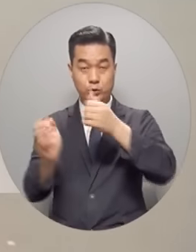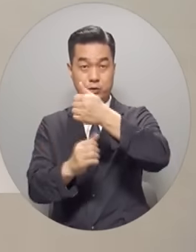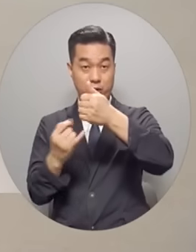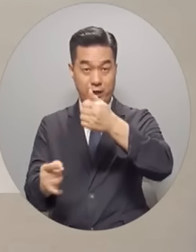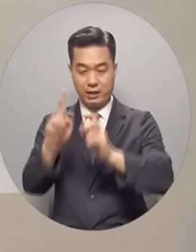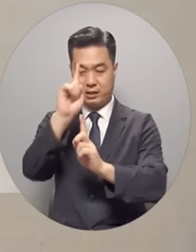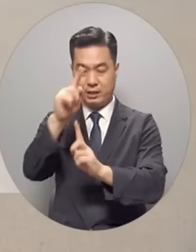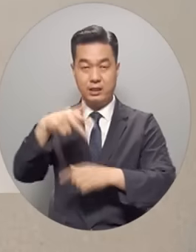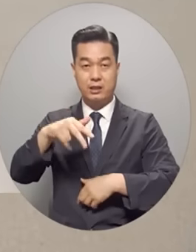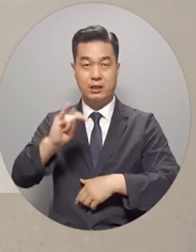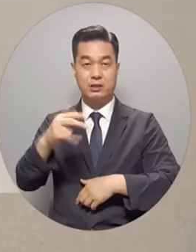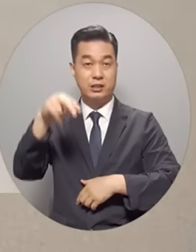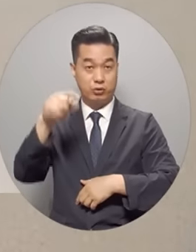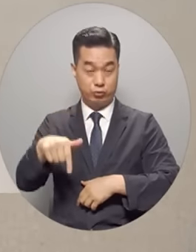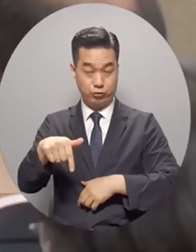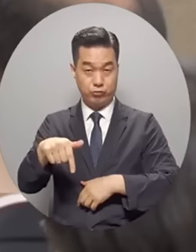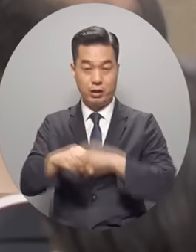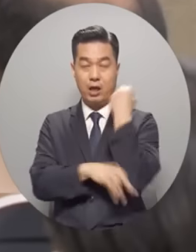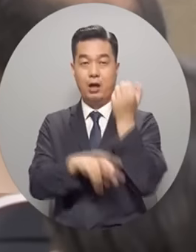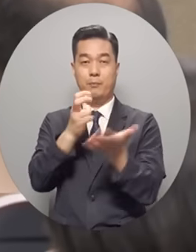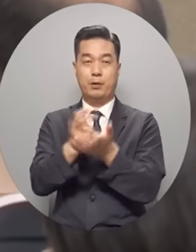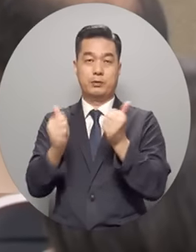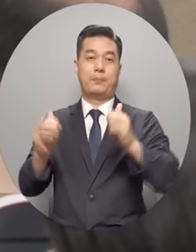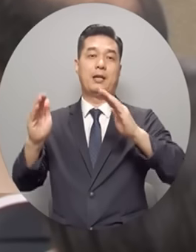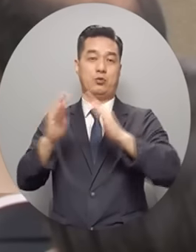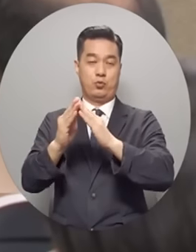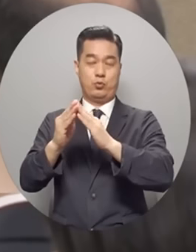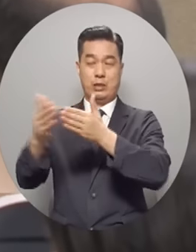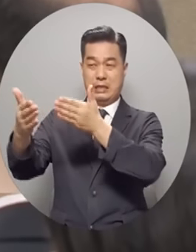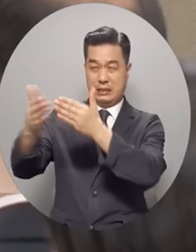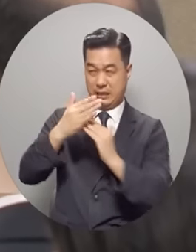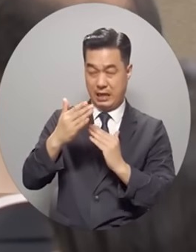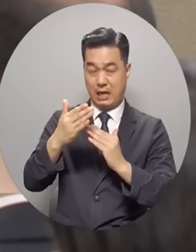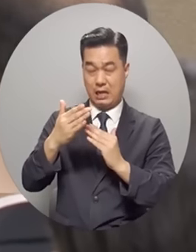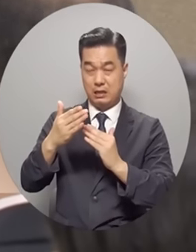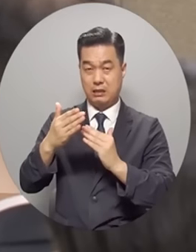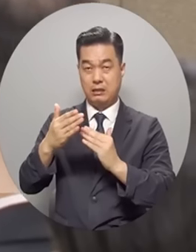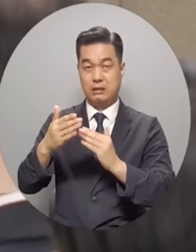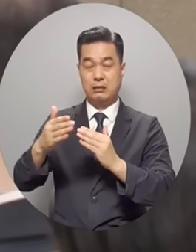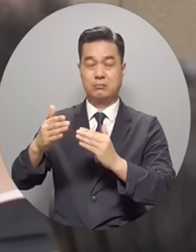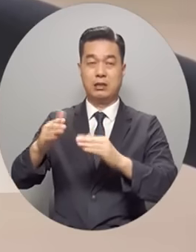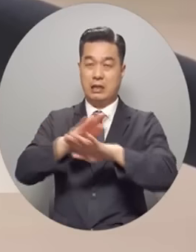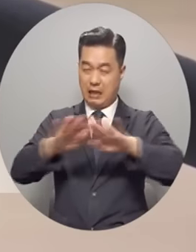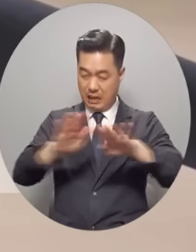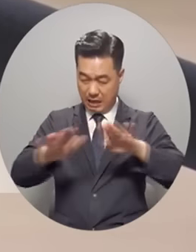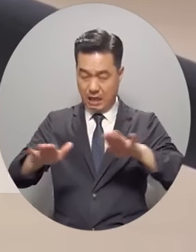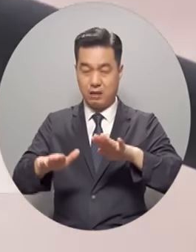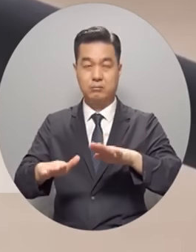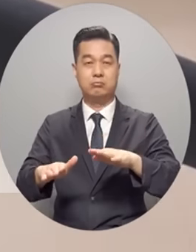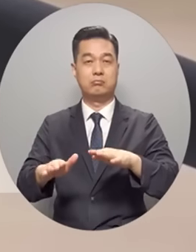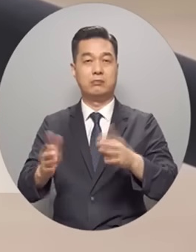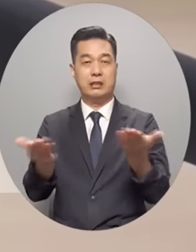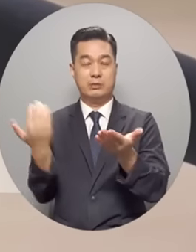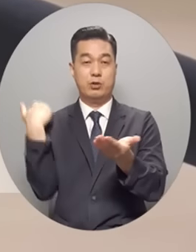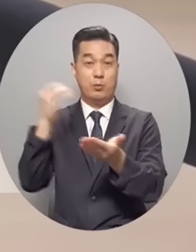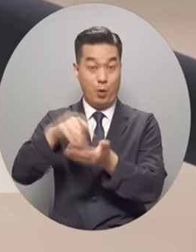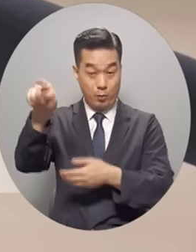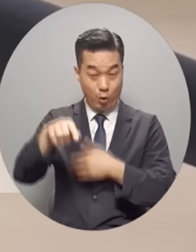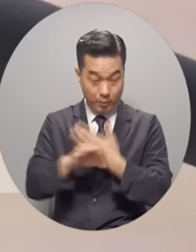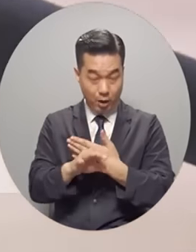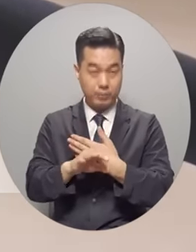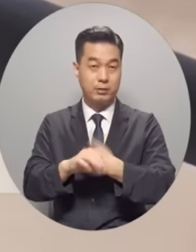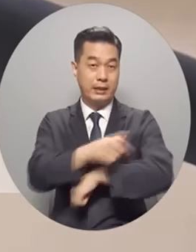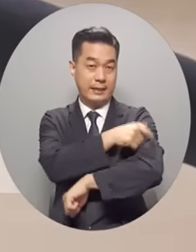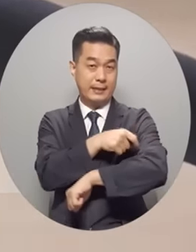위원장이 헌법재판소의 탄핵심판에서 기각이나 각하결정을 받아 직무에 복귀하면 박문진 이사 재선임을